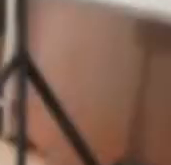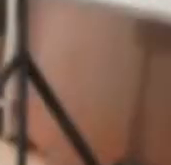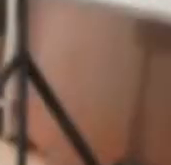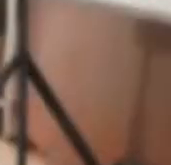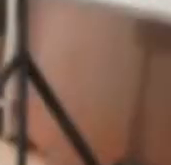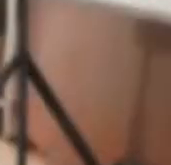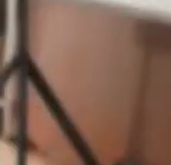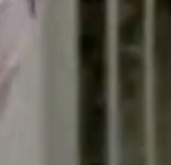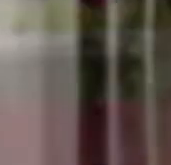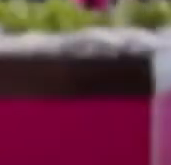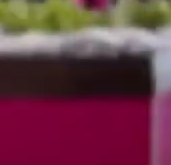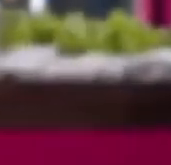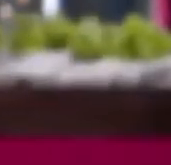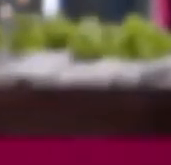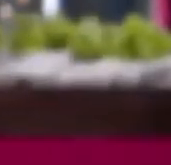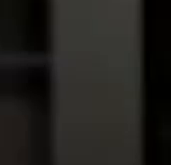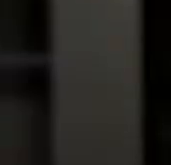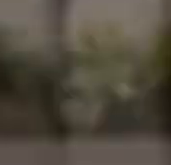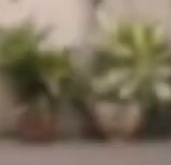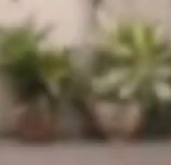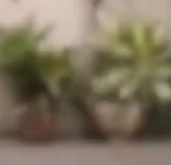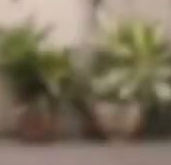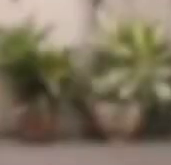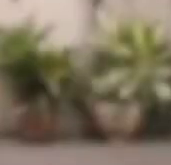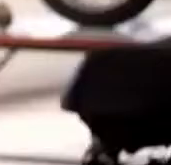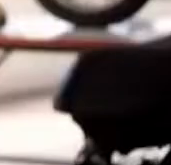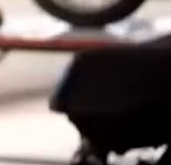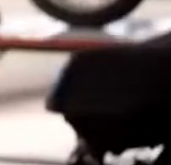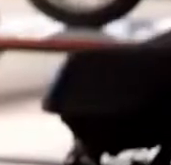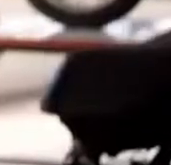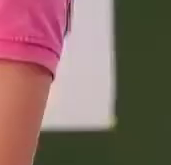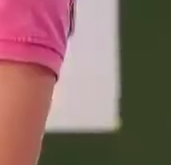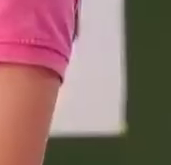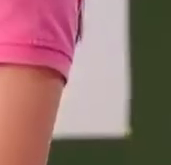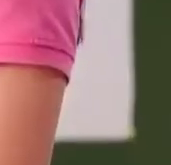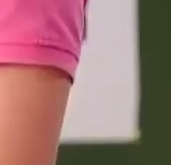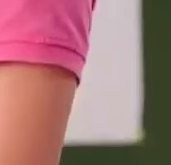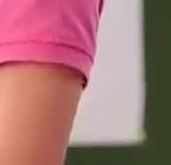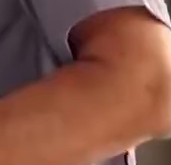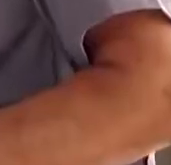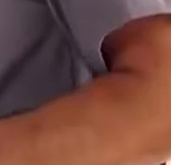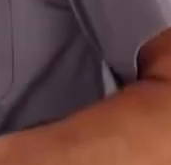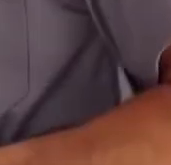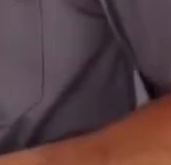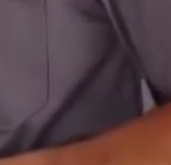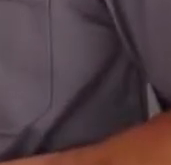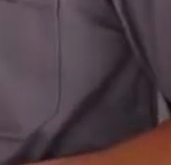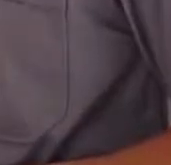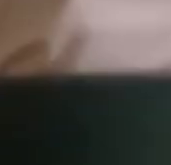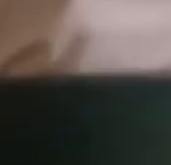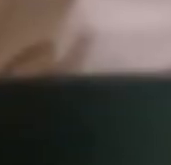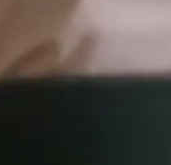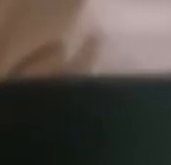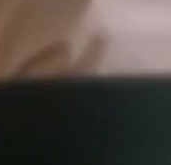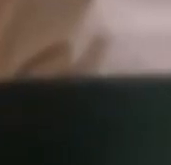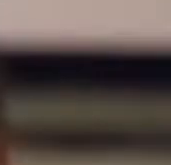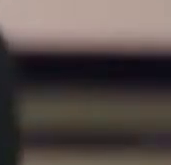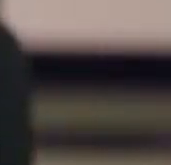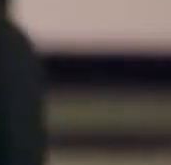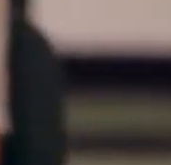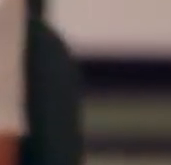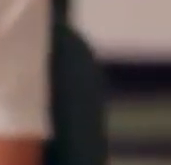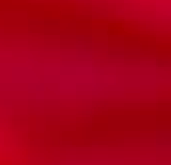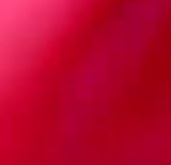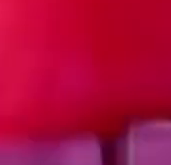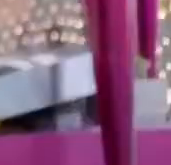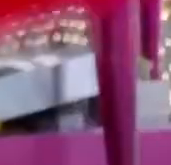แต่ออมสินอยากให้คุณลุกขึ้นได้อีกครั้งด้วยโครงการออมสินสร้างงานสร้างอาชีพฝึกอบรมทักษะโด